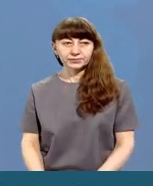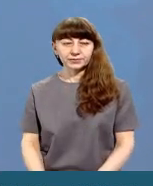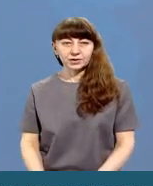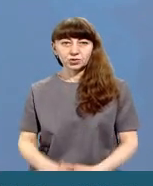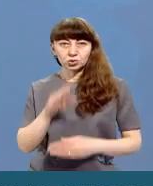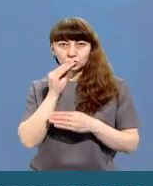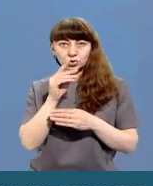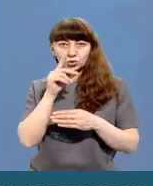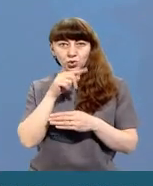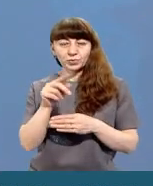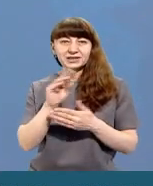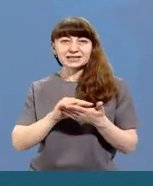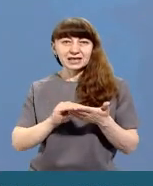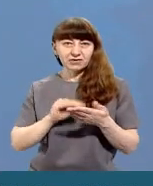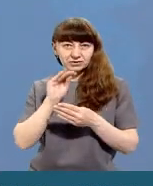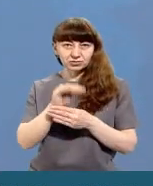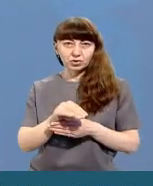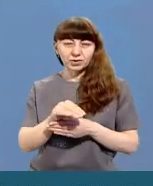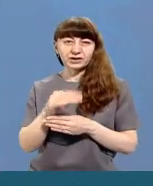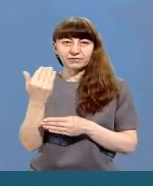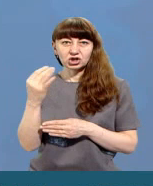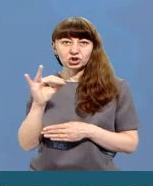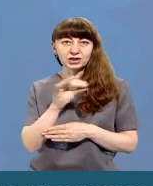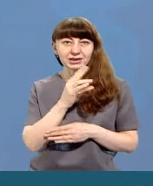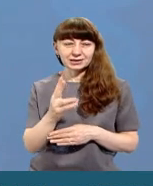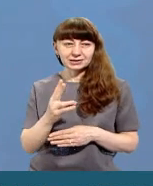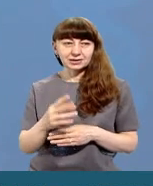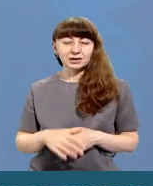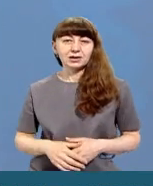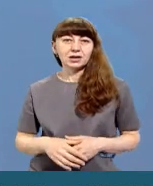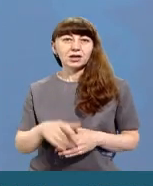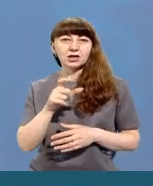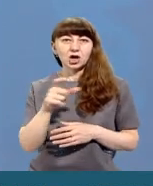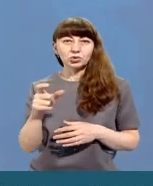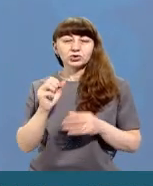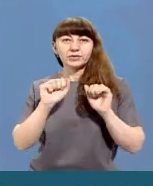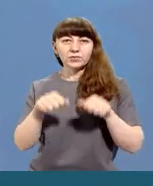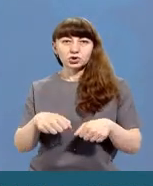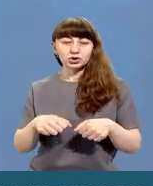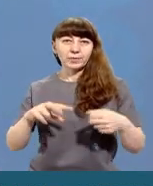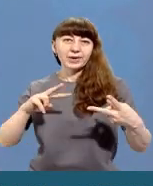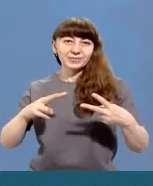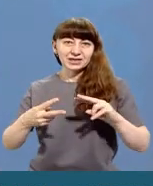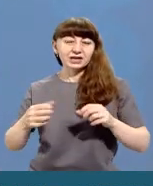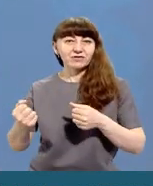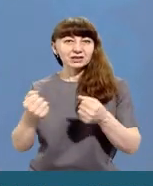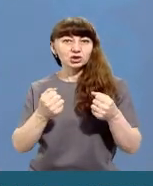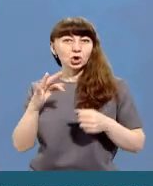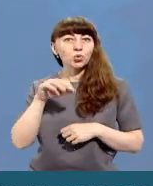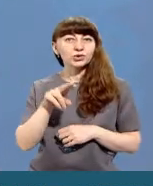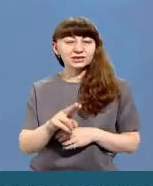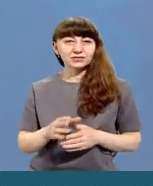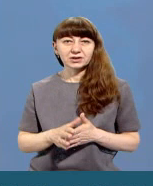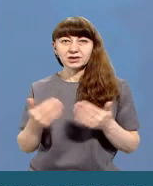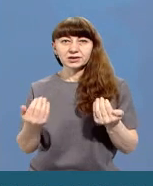заявки и также ИИН ваш. Для автовладельцев также доступна замена водительских удостоверений. Также хочу